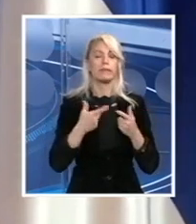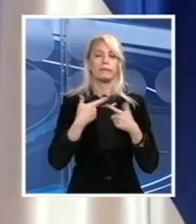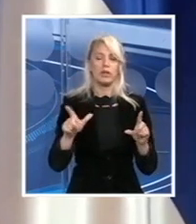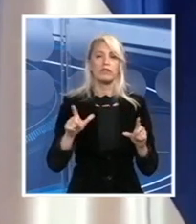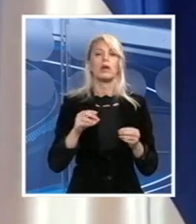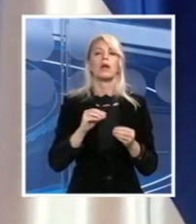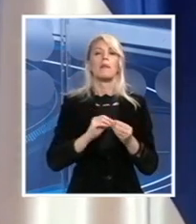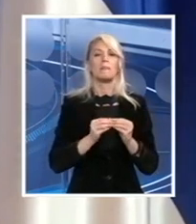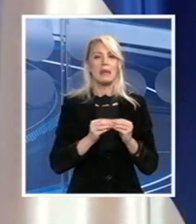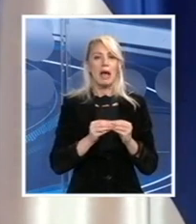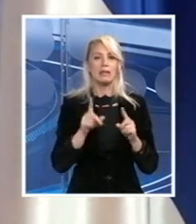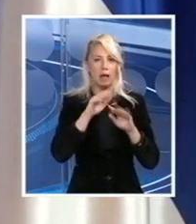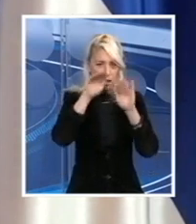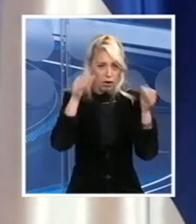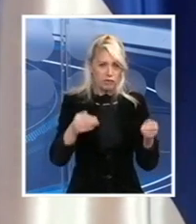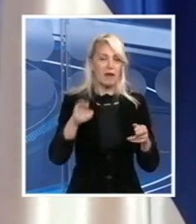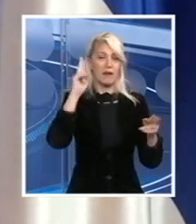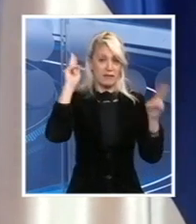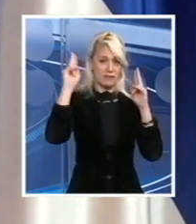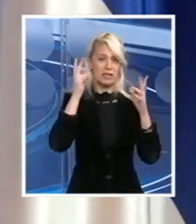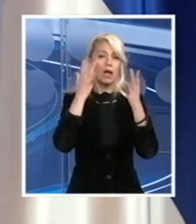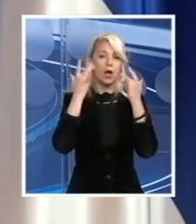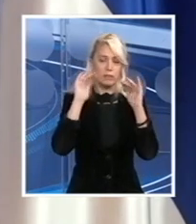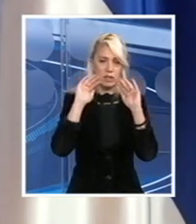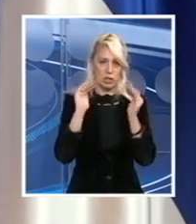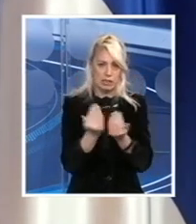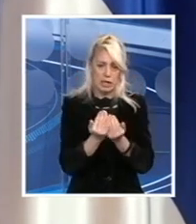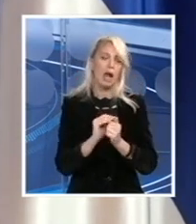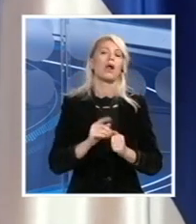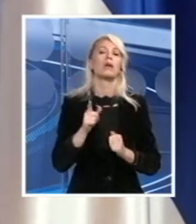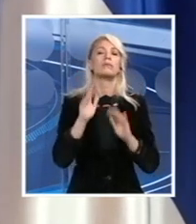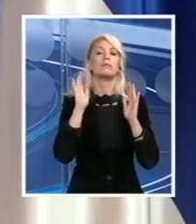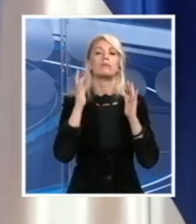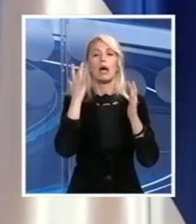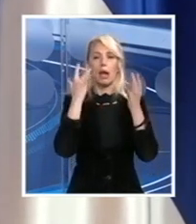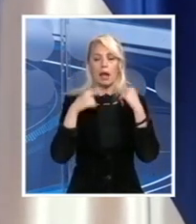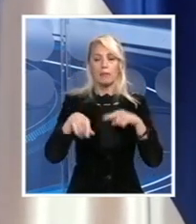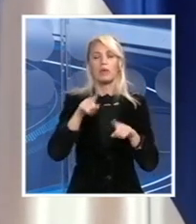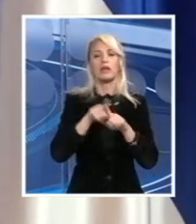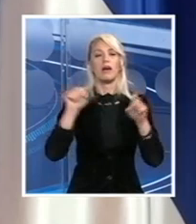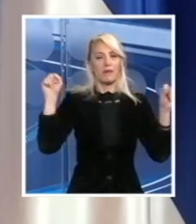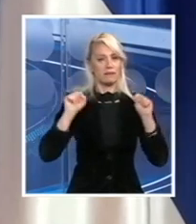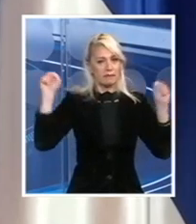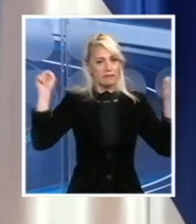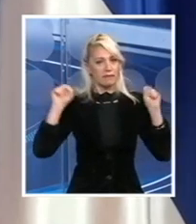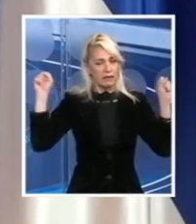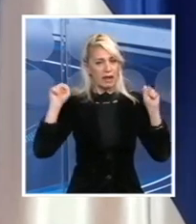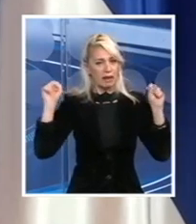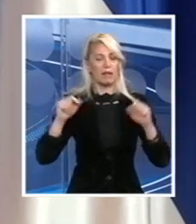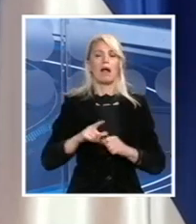u zatvorenom prostoru, frizerskim, kozmetičkim salonima, salonima za negu lepote, kao i fitness centrima i